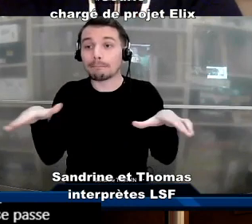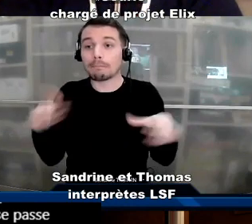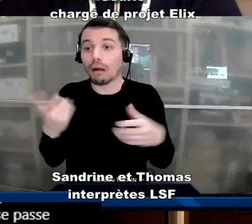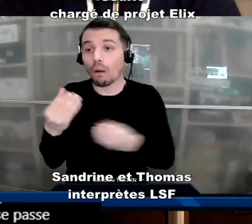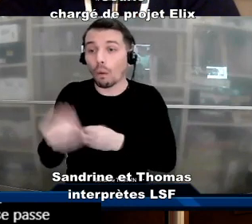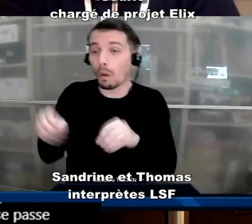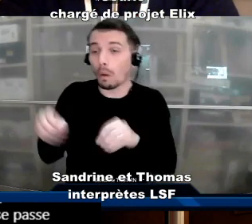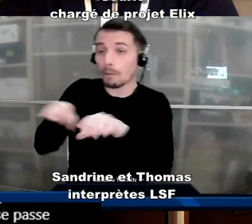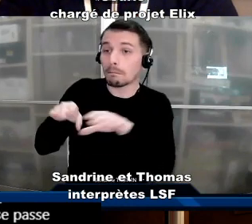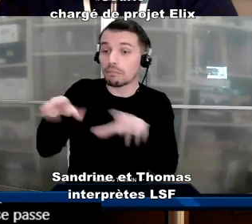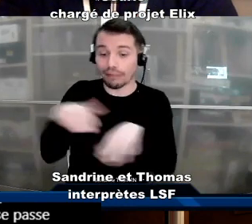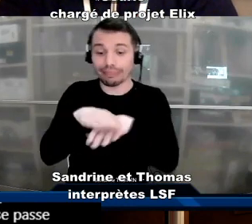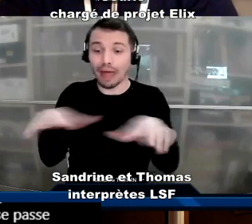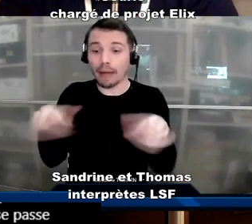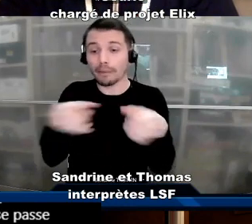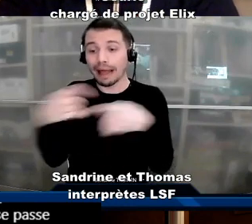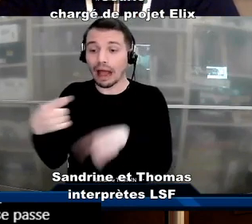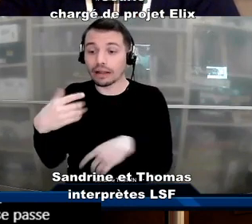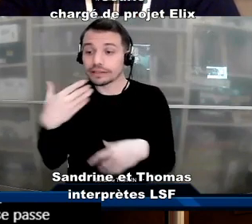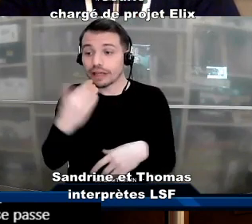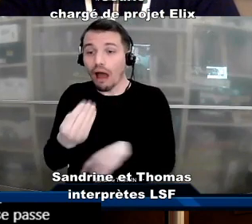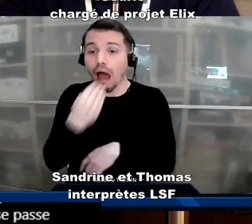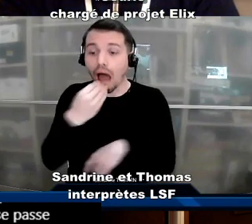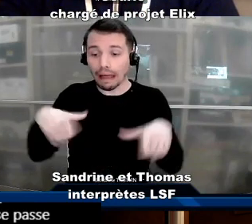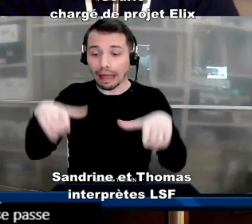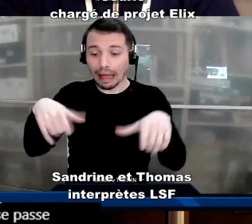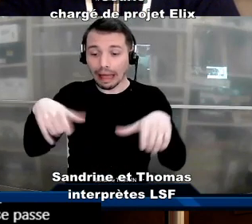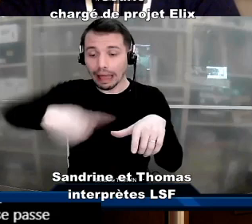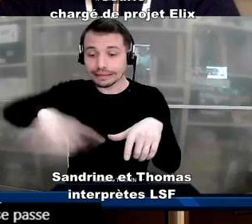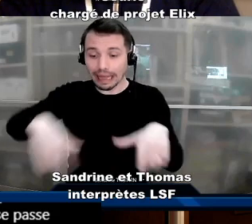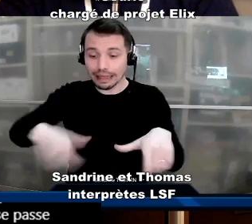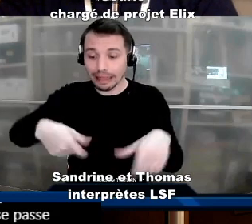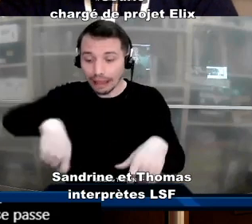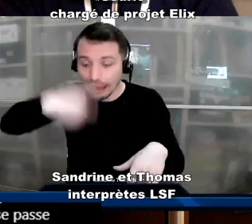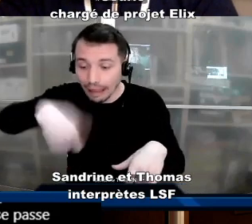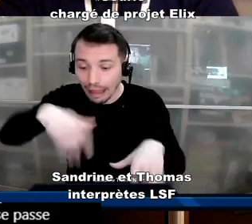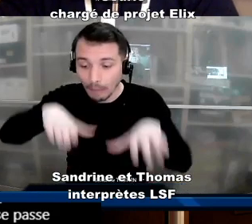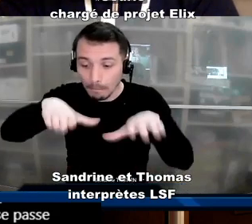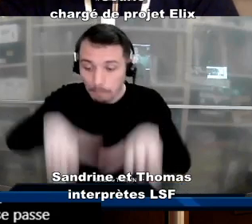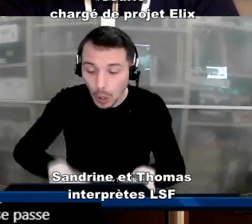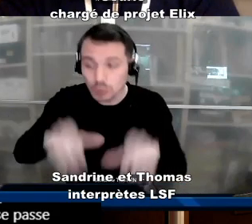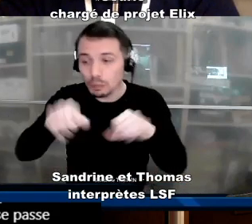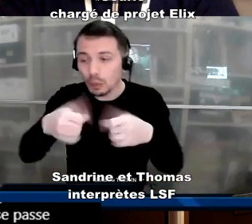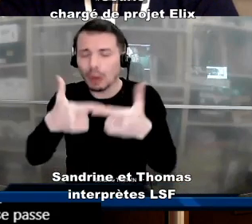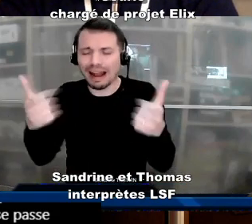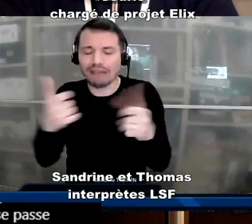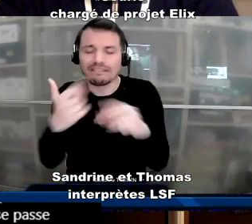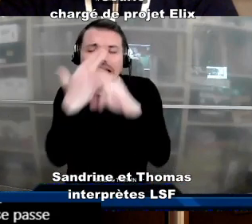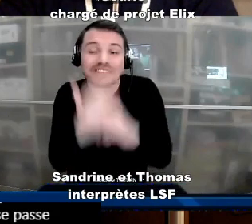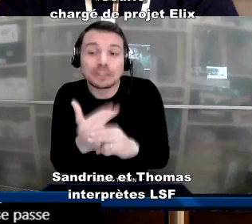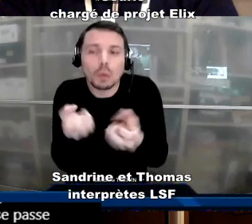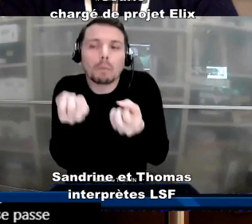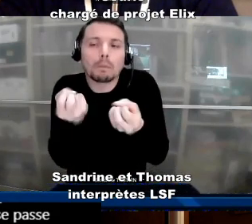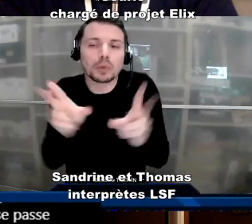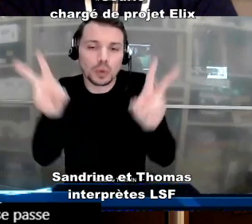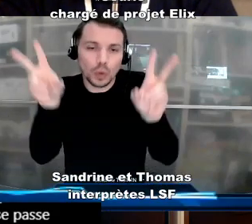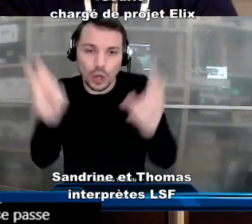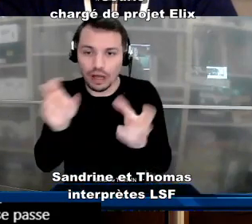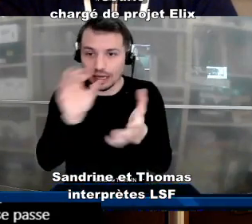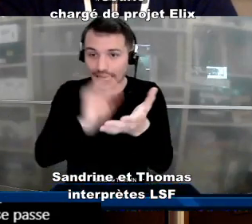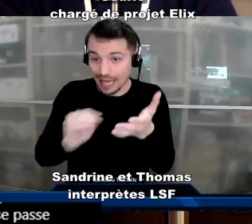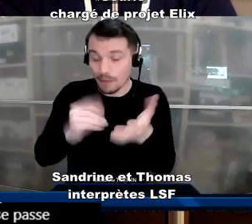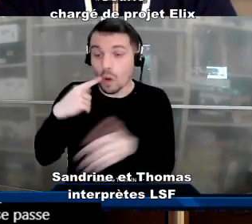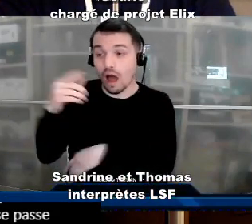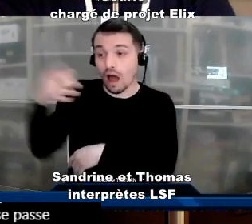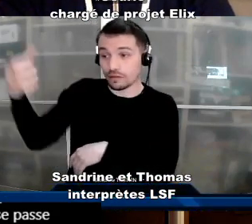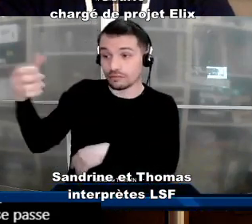meuble où l'on peut déjeuner. Je ne connais pas par cœur la définition de la table. Mais voilà, cette définition écrite, nous, on va faire appel à des traducteurs